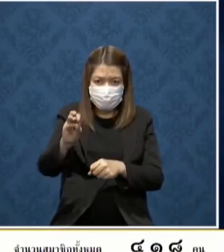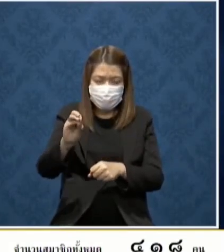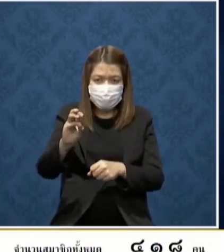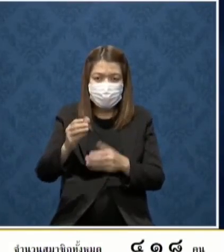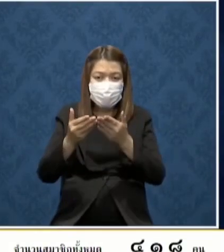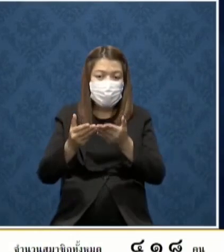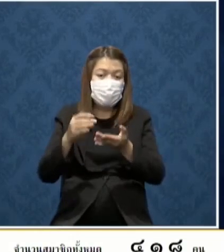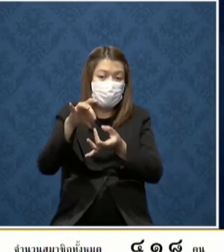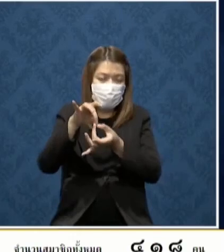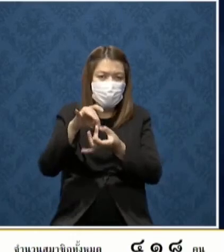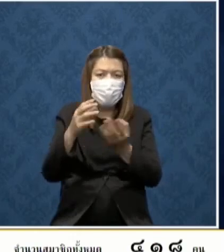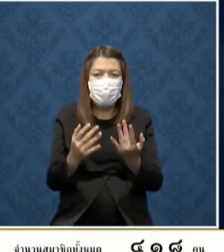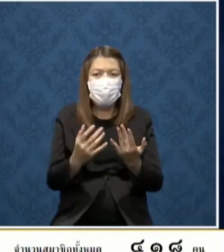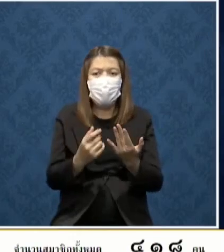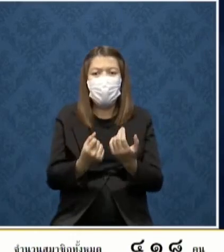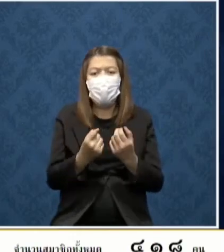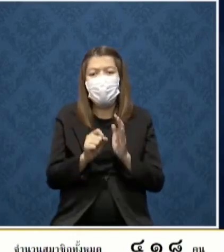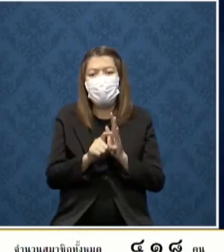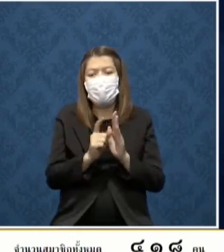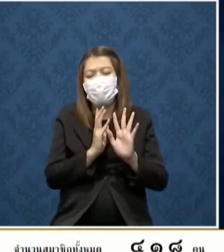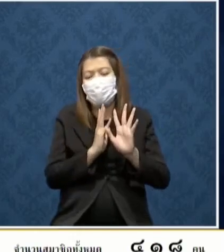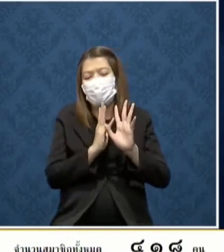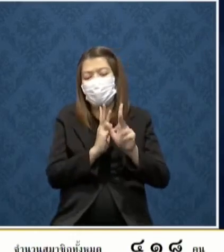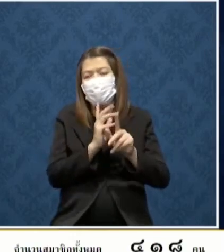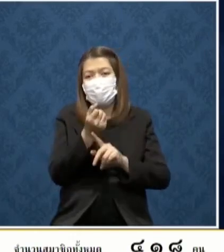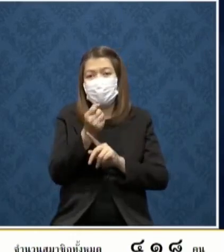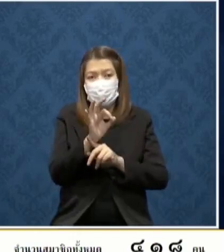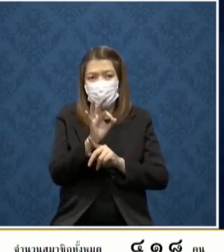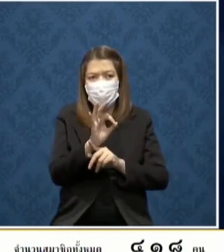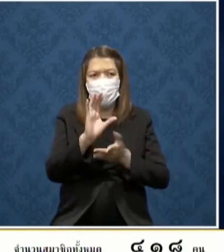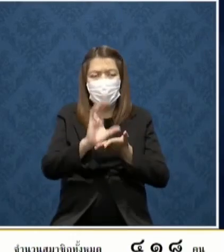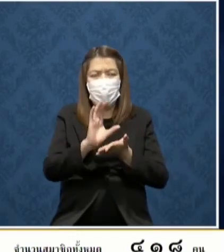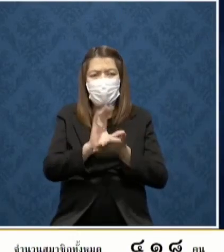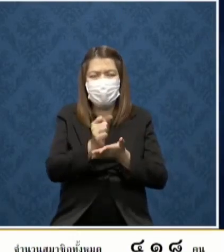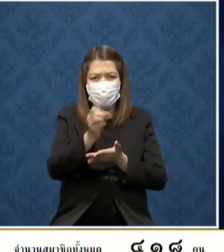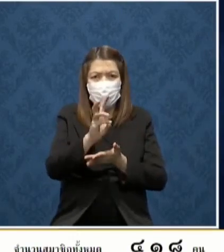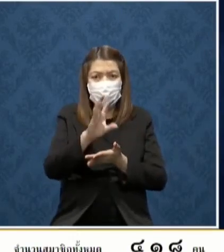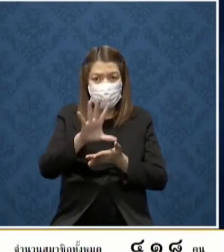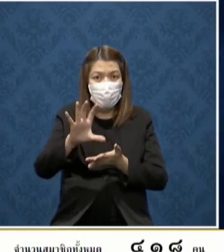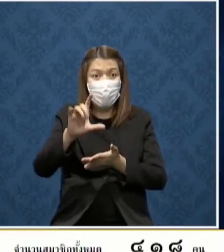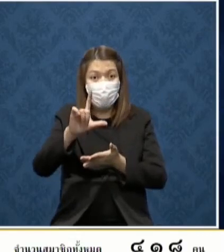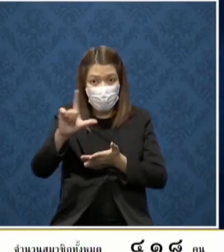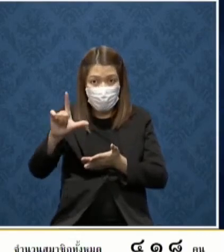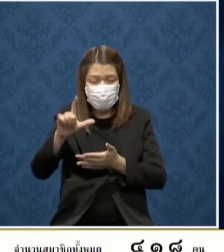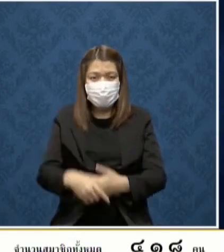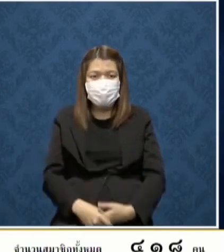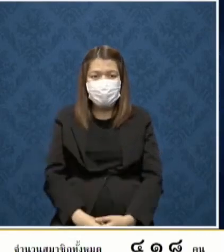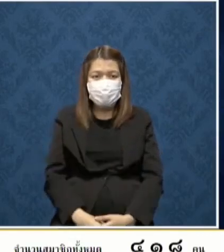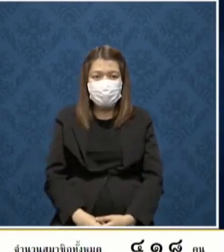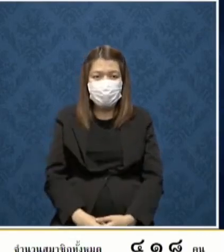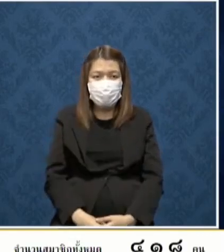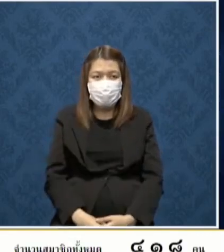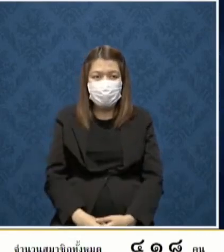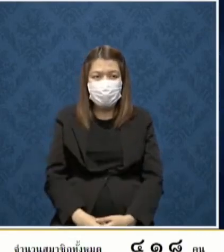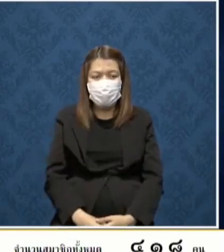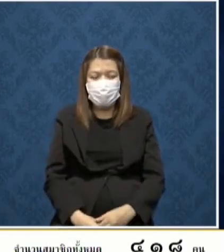นั้น เรา ska viมอยู่ 19 ไการ % 16-2 ลานบาทงานซอมทใหญ่ทสุดนะครับ จะเป็นการซ่อมเก